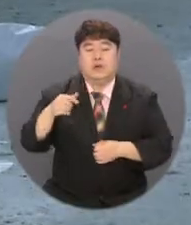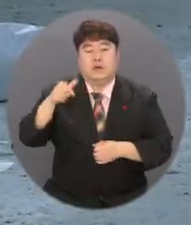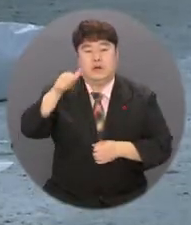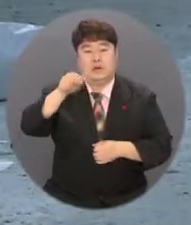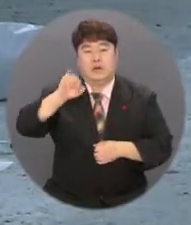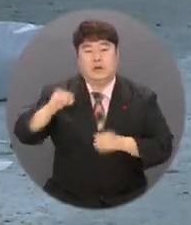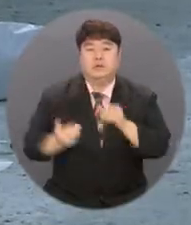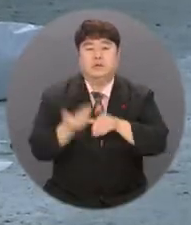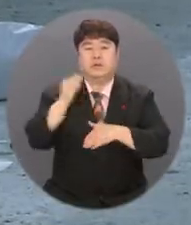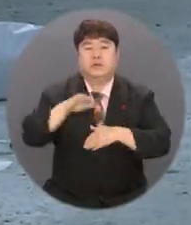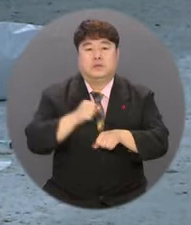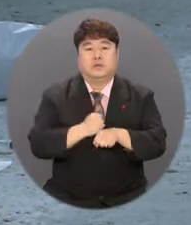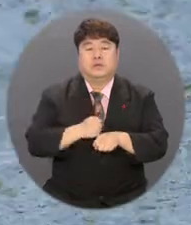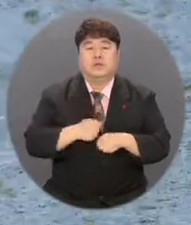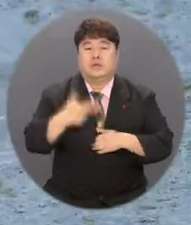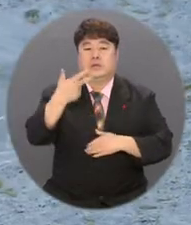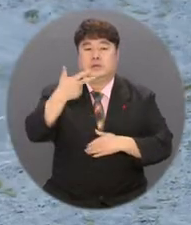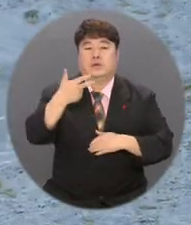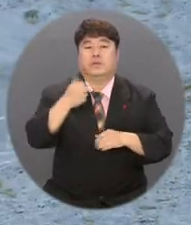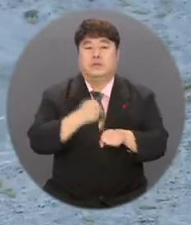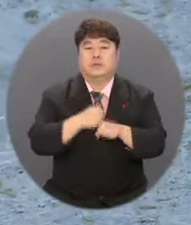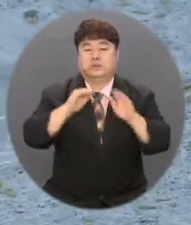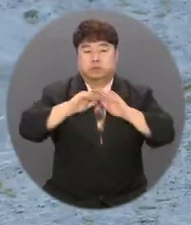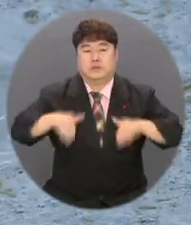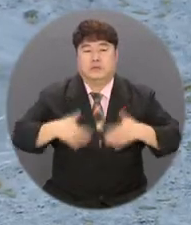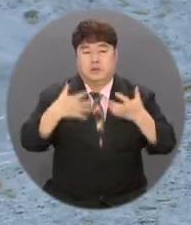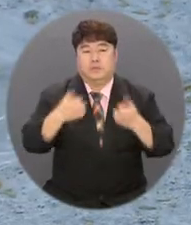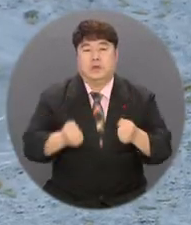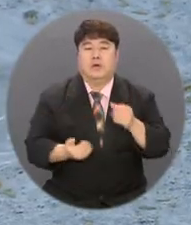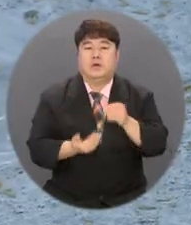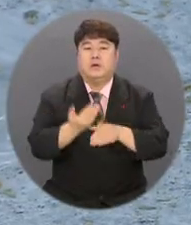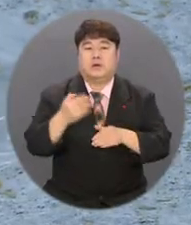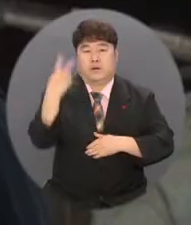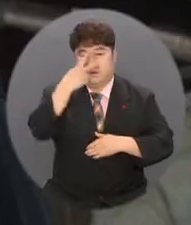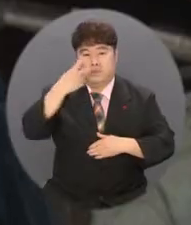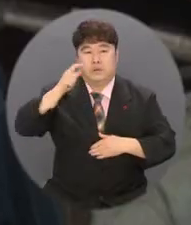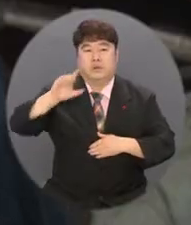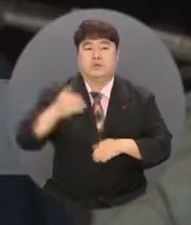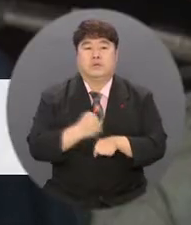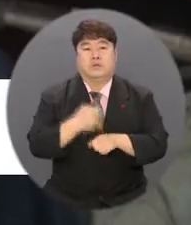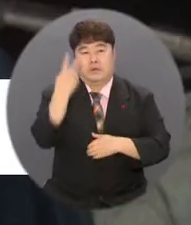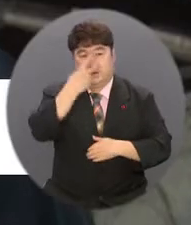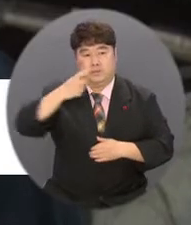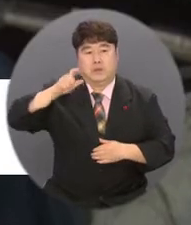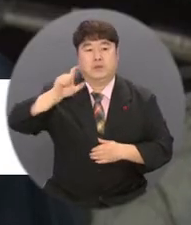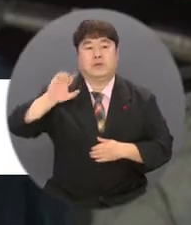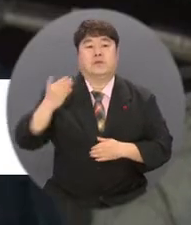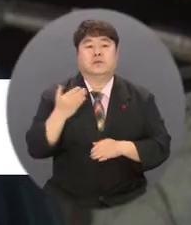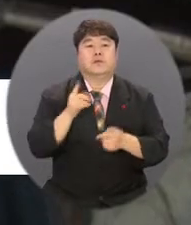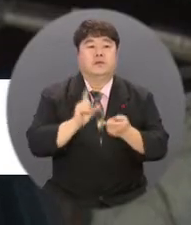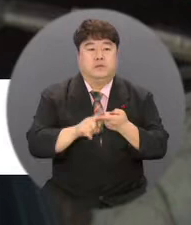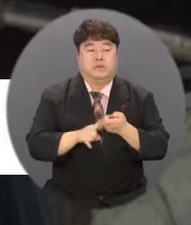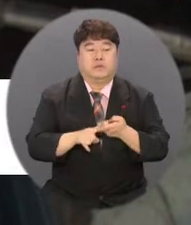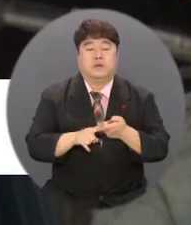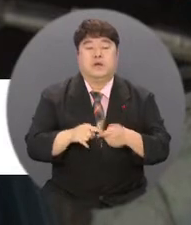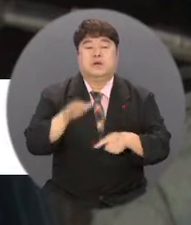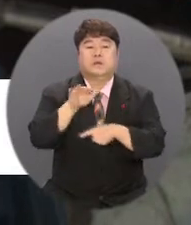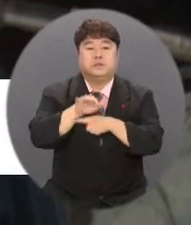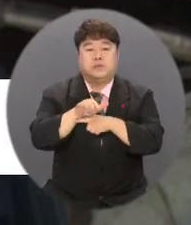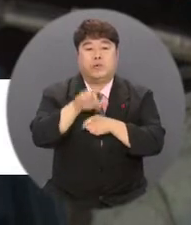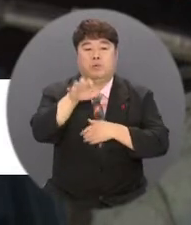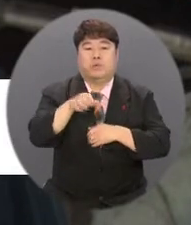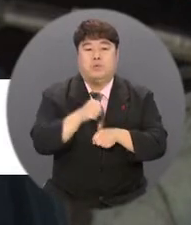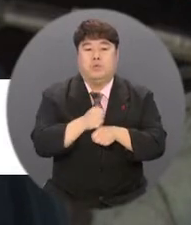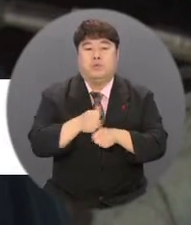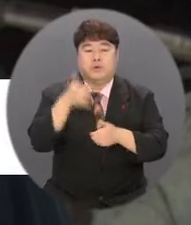가운데 7건이 전남에 몰리면서 검사가 강화된 겁니다. 검사가 강화가 돼 있는 거에 농가들이 좀 힘은 들지만